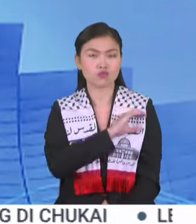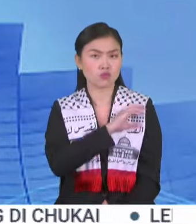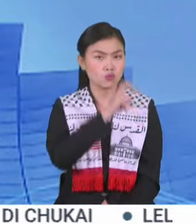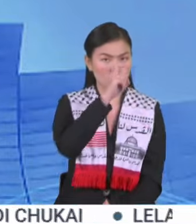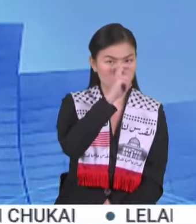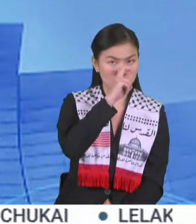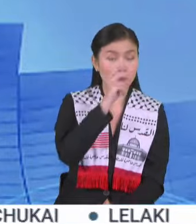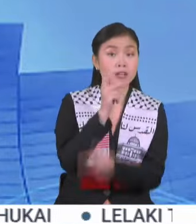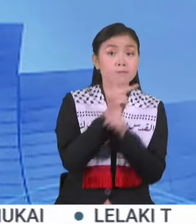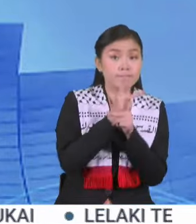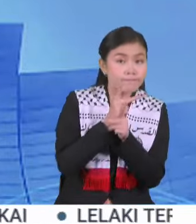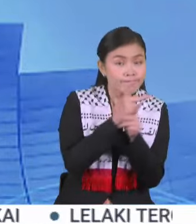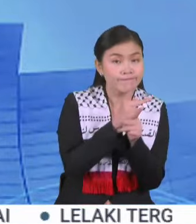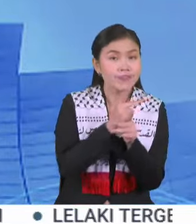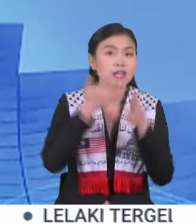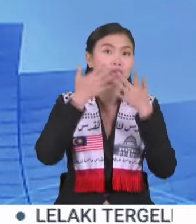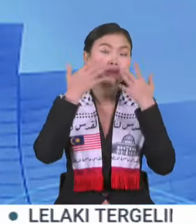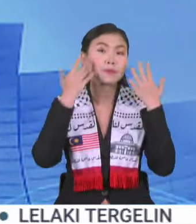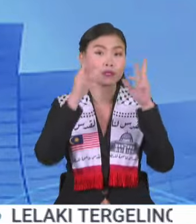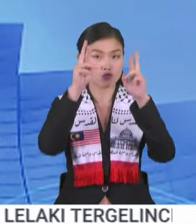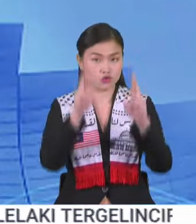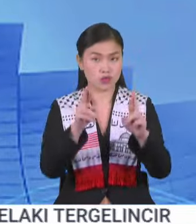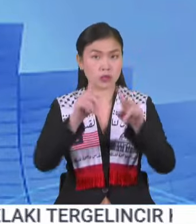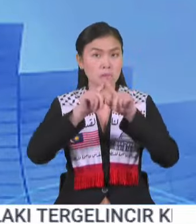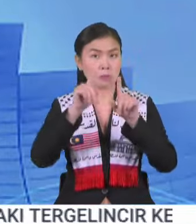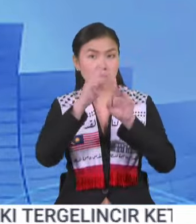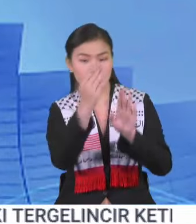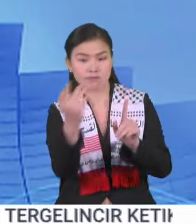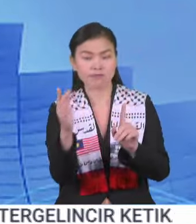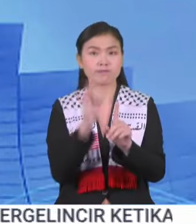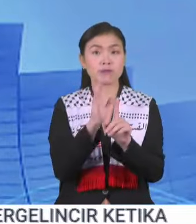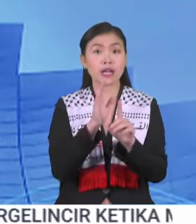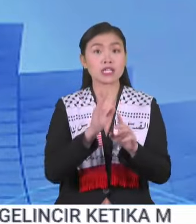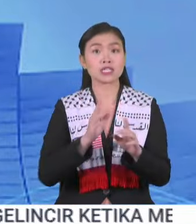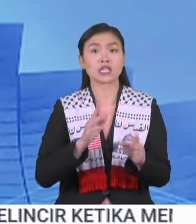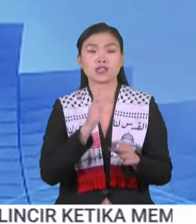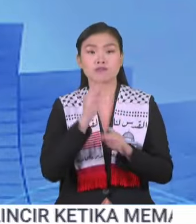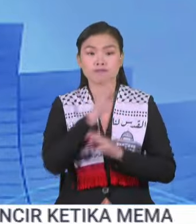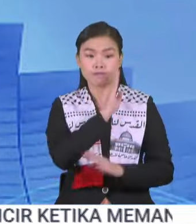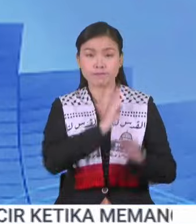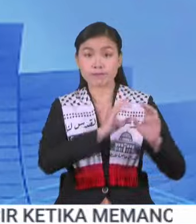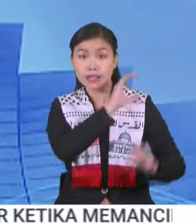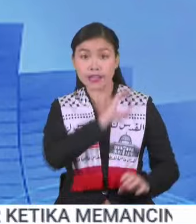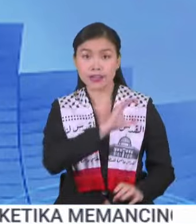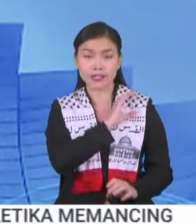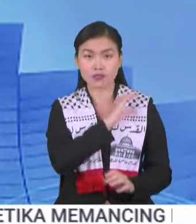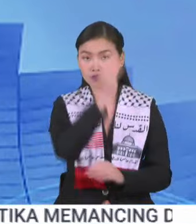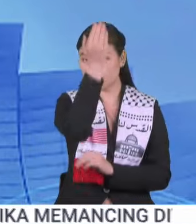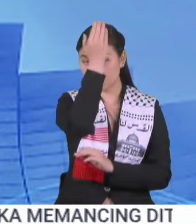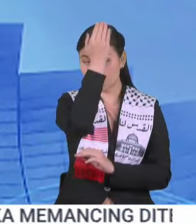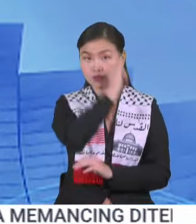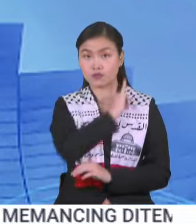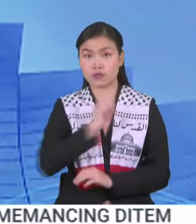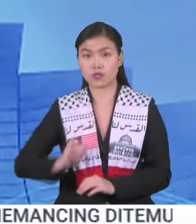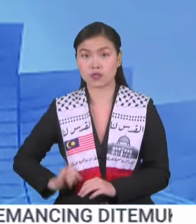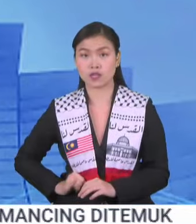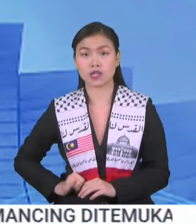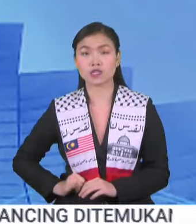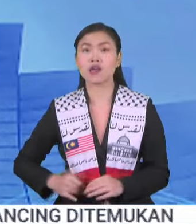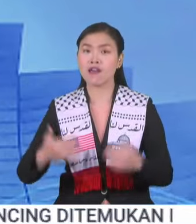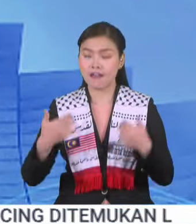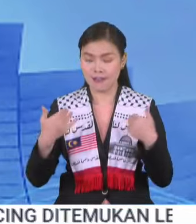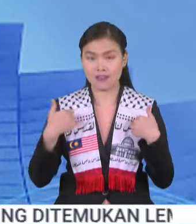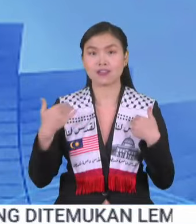Perwatakan tegas, prihatin dan mesra rakyat. Namun, di sebalik sifat yang di-Pertuan Agong Sultan Ibrahim yang cukup dikenali itu, ada